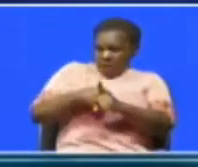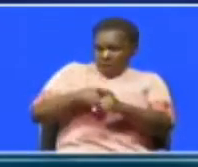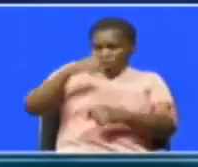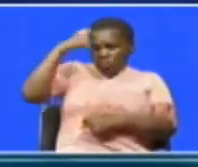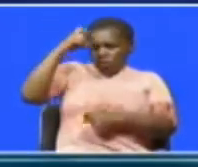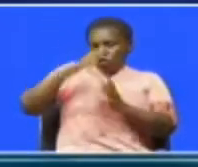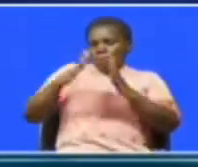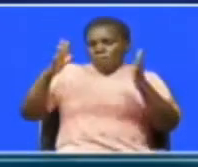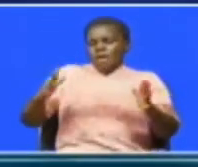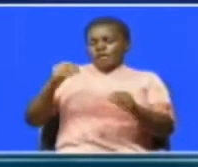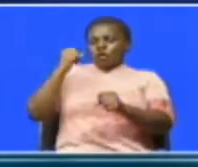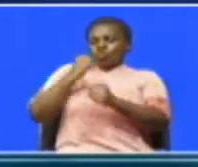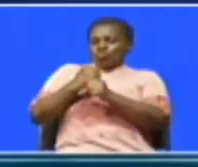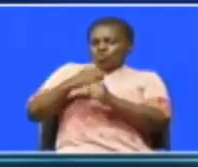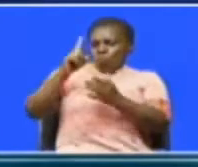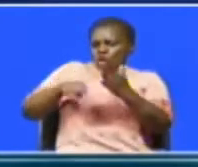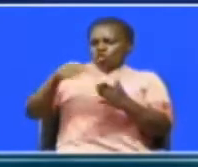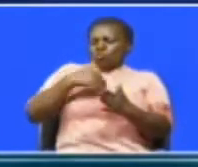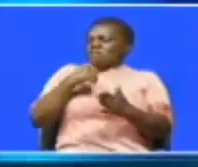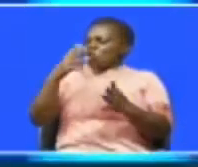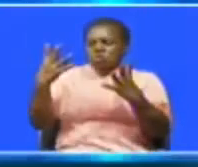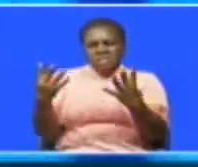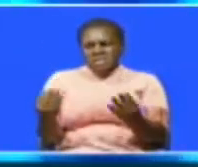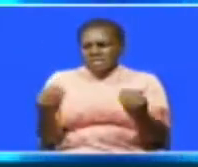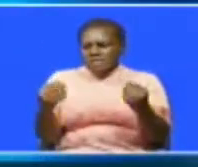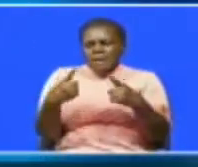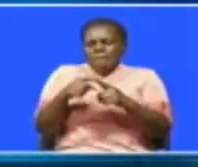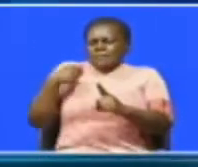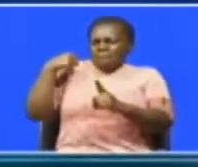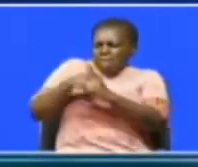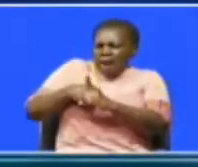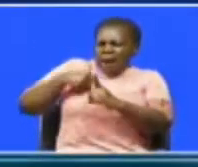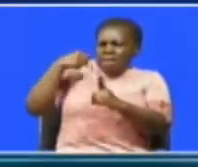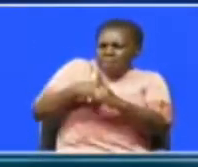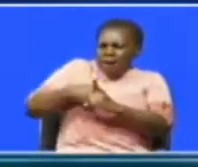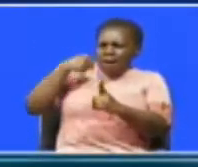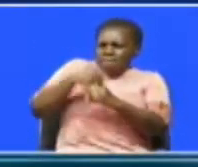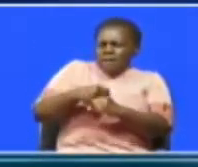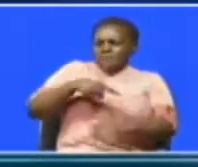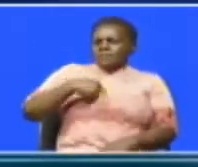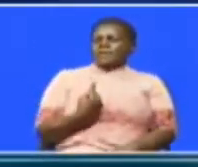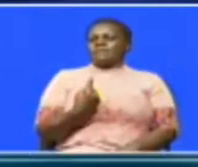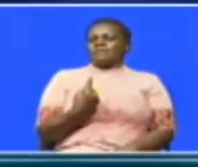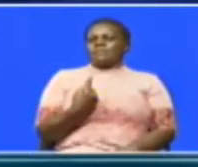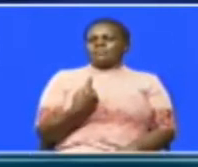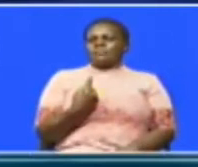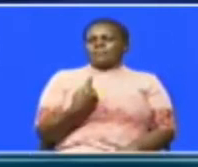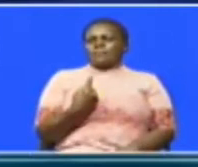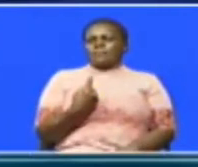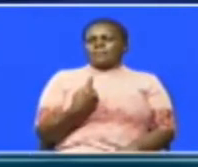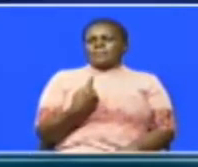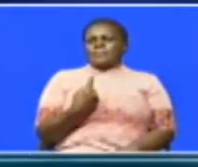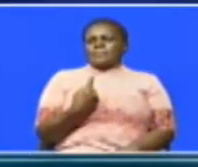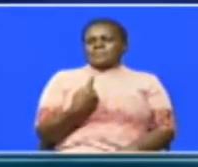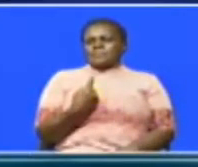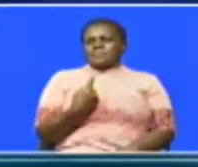kutumia ulichonacho kufanikiwa maishani. Si rahisi. Lazima ujikakamue. Just gotta go out there and make the best out of